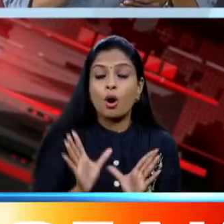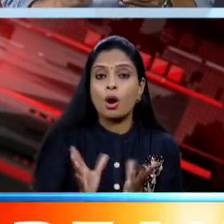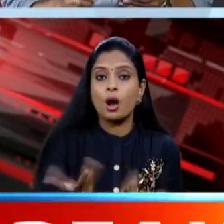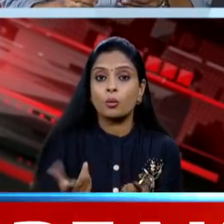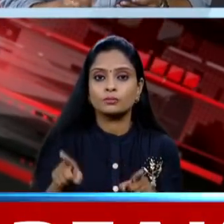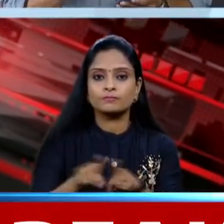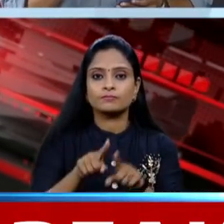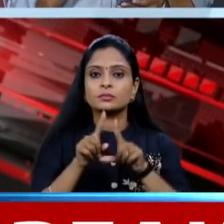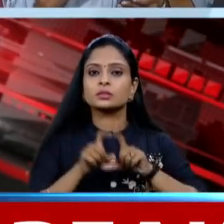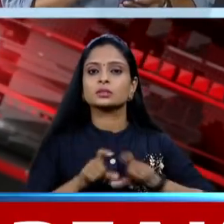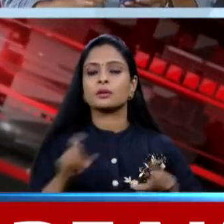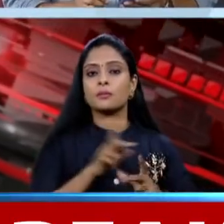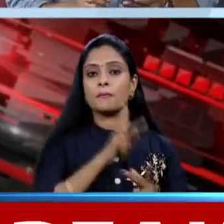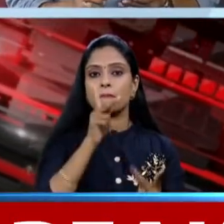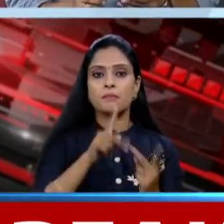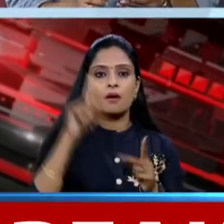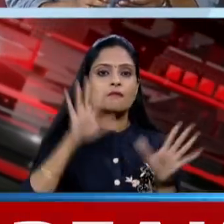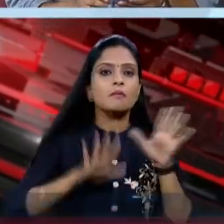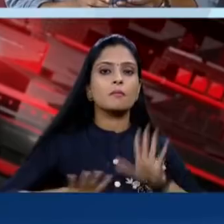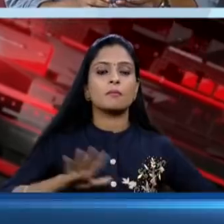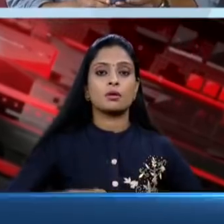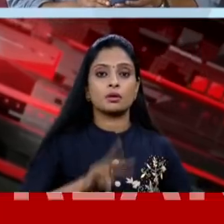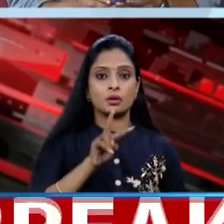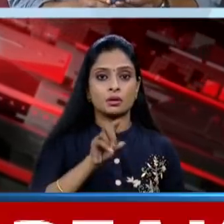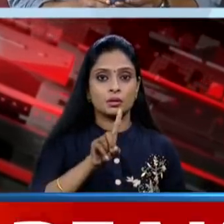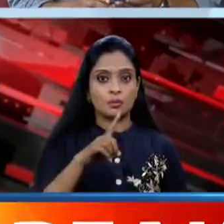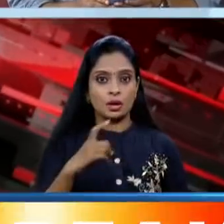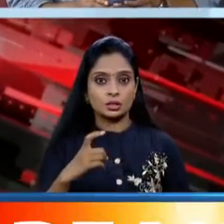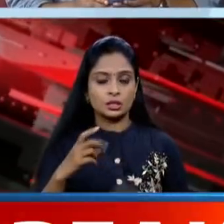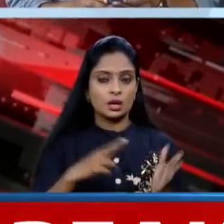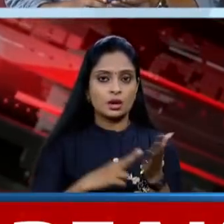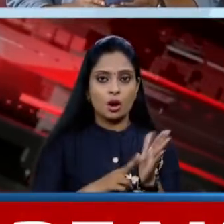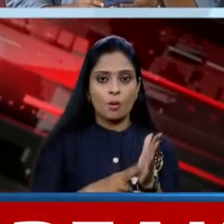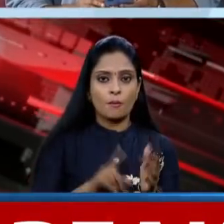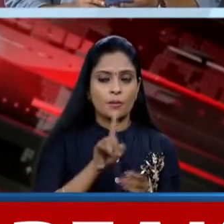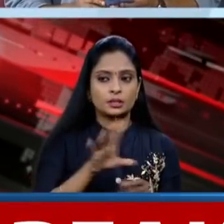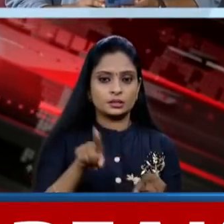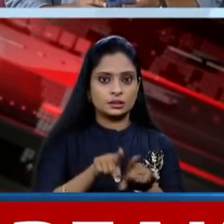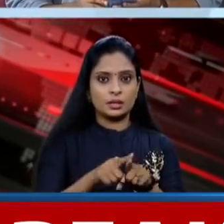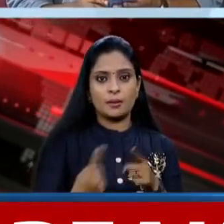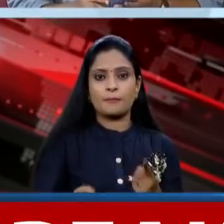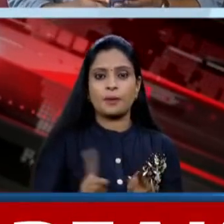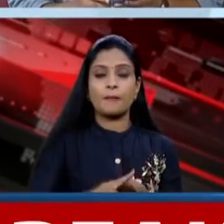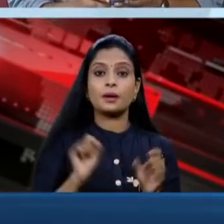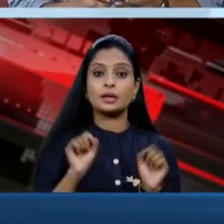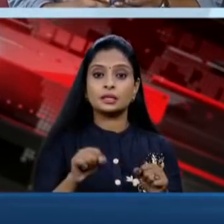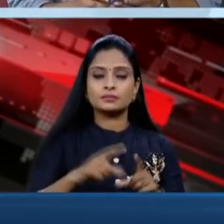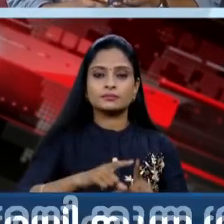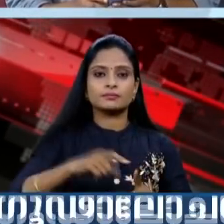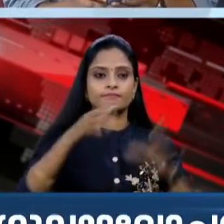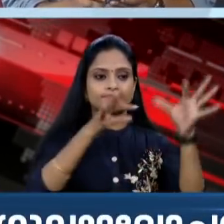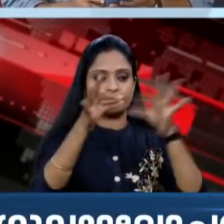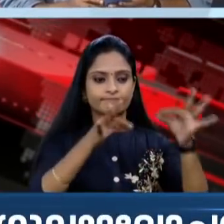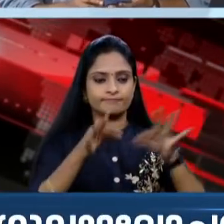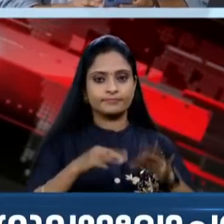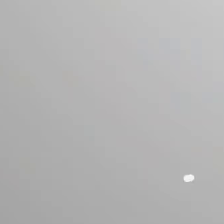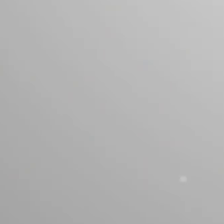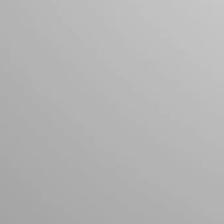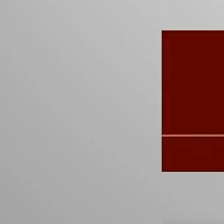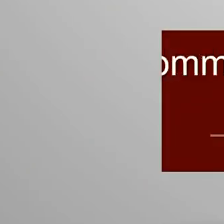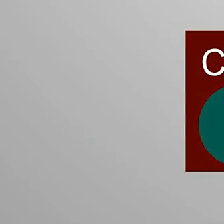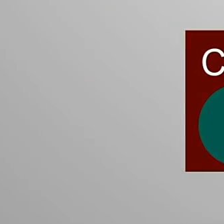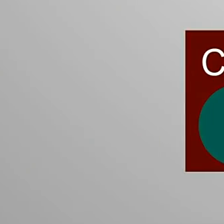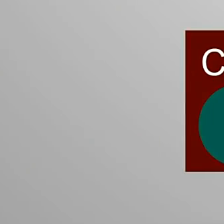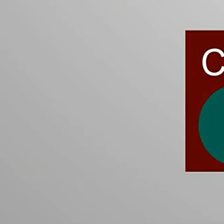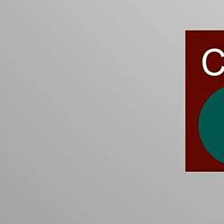വ്യക്തമായ ഗൂഢാലോചനയാണ് 2017 നവംബർ 15 എന്ന് ബാലചന്ദ്രകുമാർ വിശദീകരിക്കുകയാണ്. ലക്ഷ്മി.